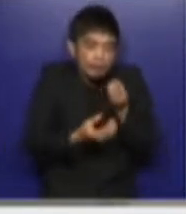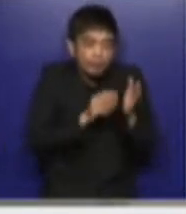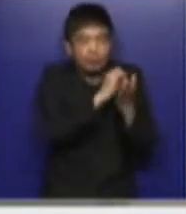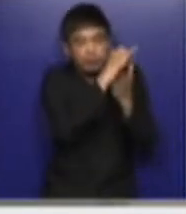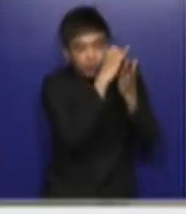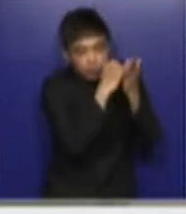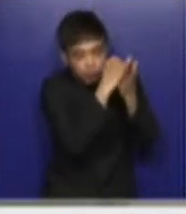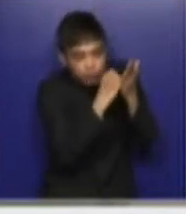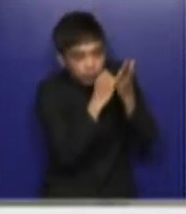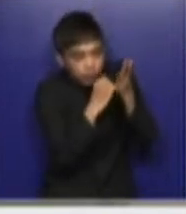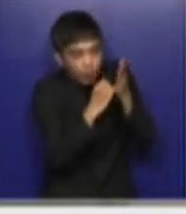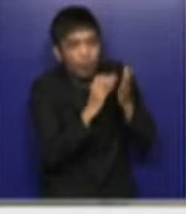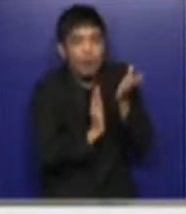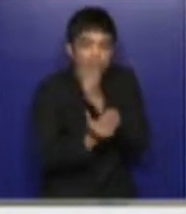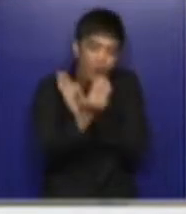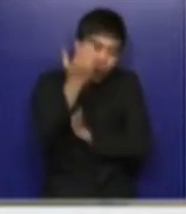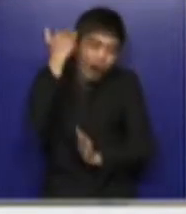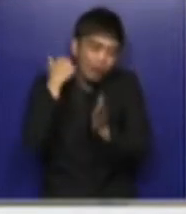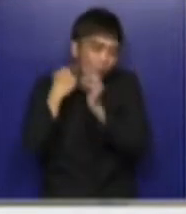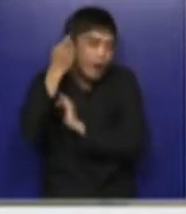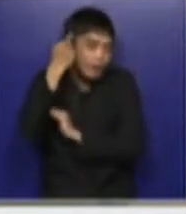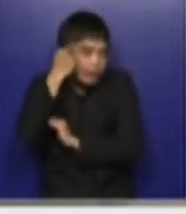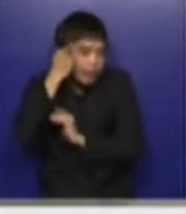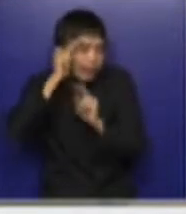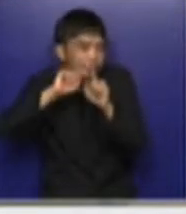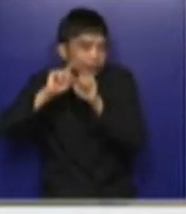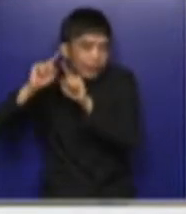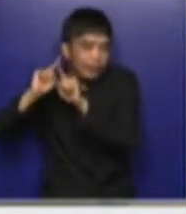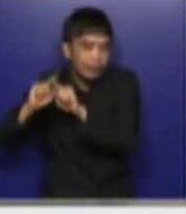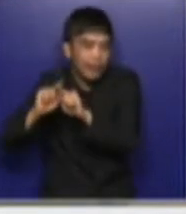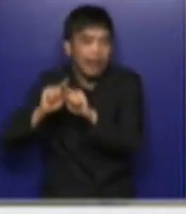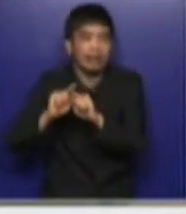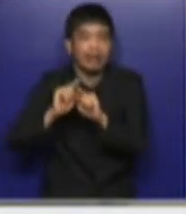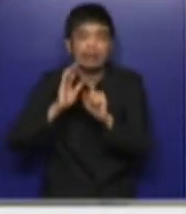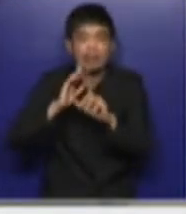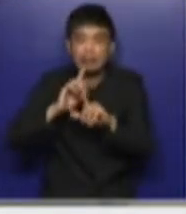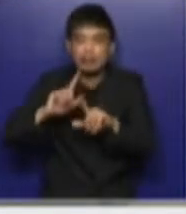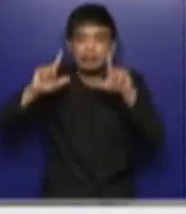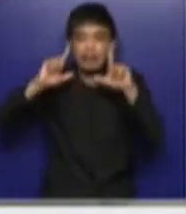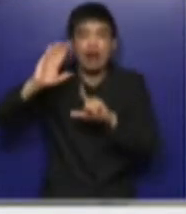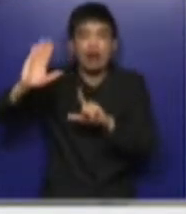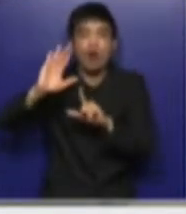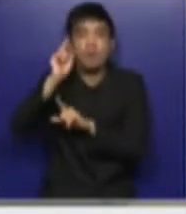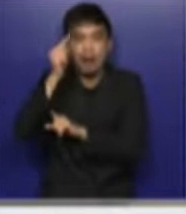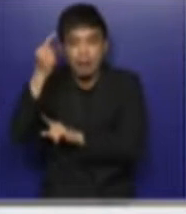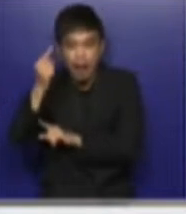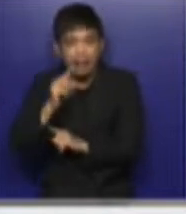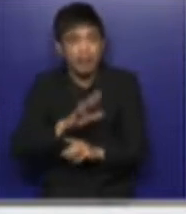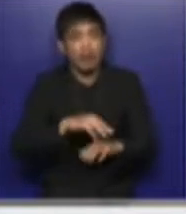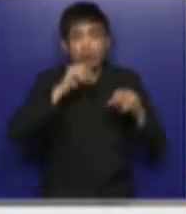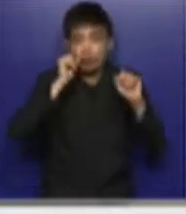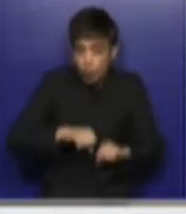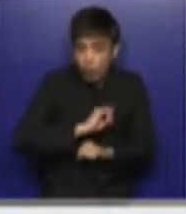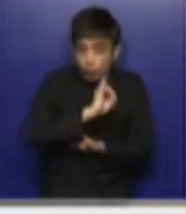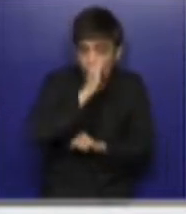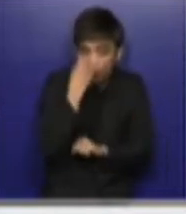ลานั้นบันทึกวิถีชีวิตความคิดหรือเรื่องต่างๆที่เป็นกระแสนะคะไม่มีใครสามารถตัดสินได้ว่ามันถูกหรือผิดนะคะเพราะศิล